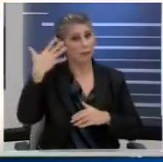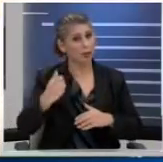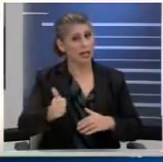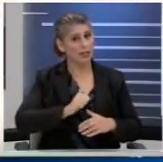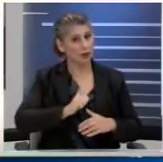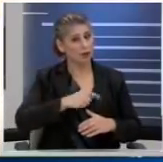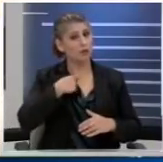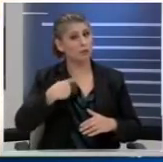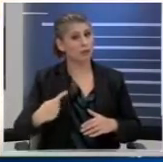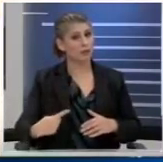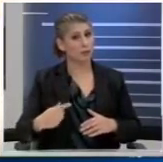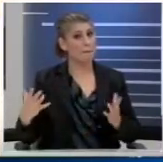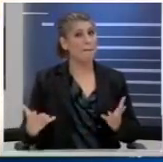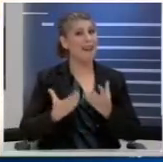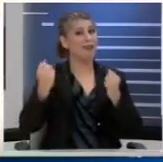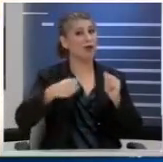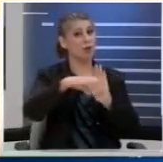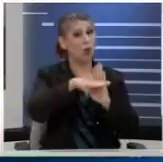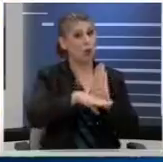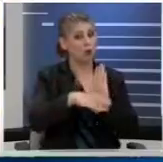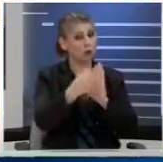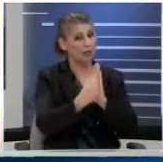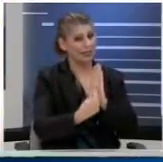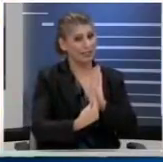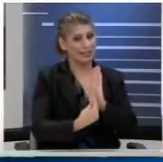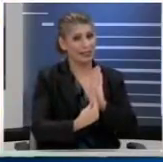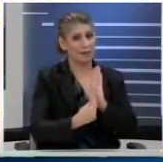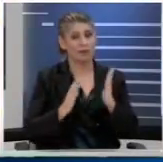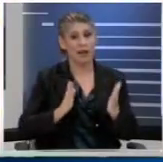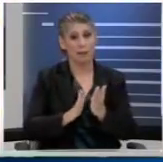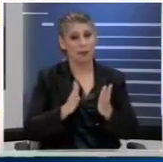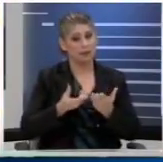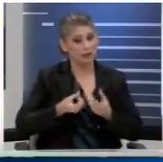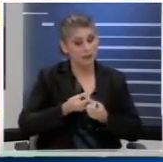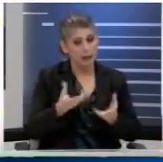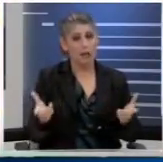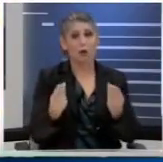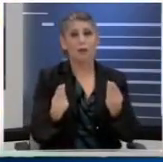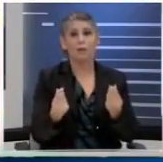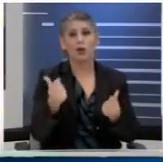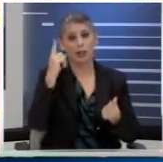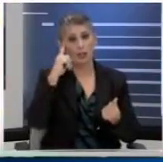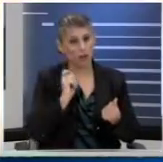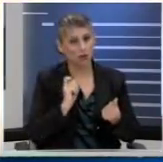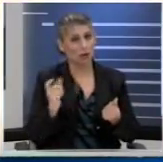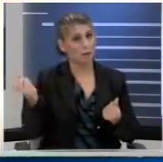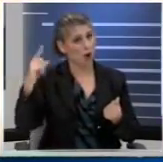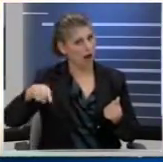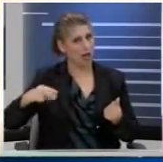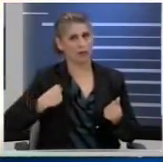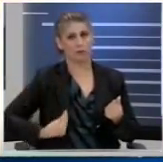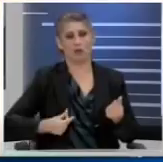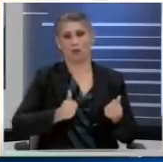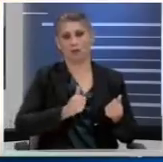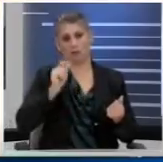που συμπεριφέρονται όμως με πολύ πιο αυστηρούς όρους και κριτήρια απέναντι στην παρεχόμενη ποιότητα της γνώσης από ότι άλλα δημόσια